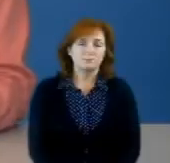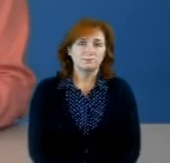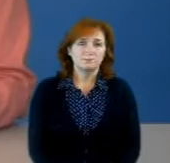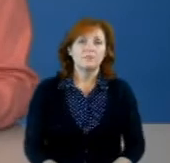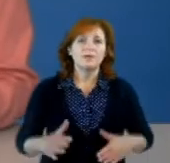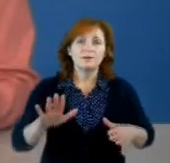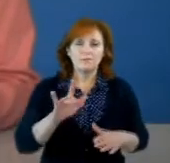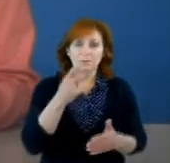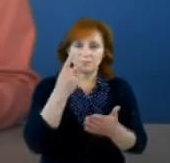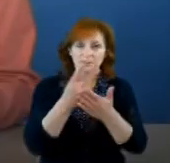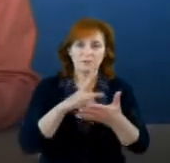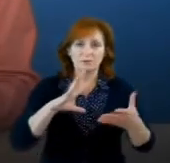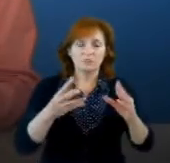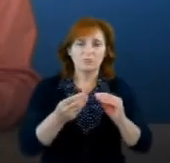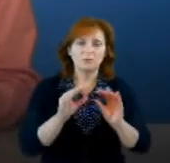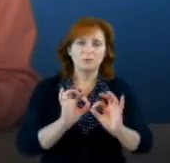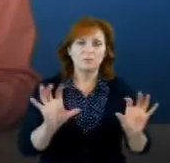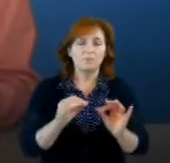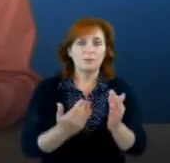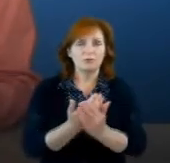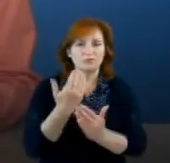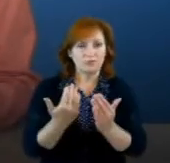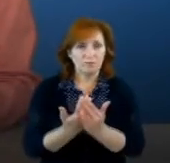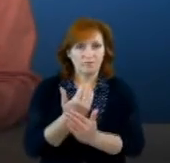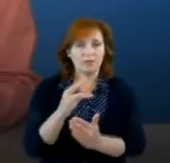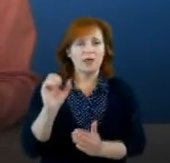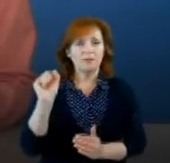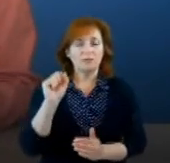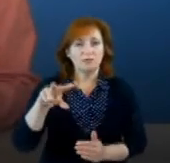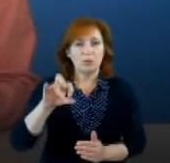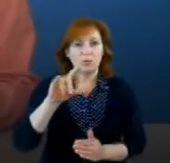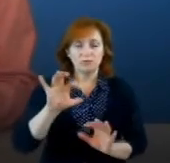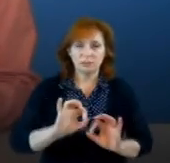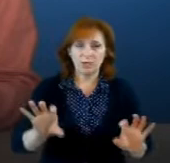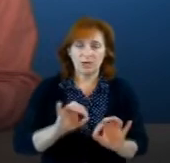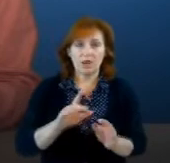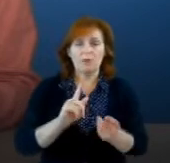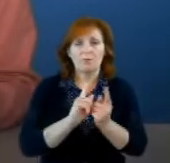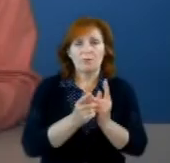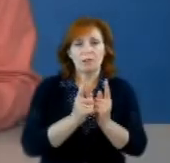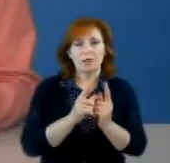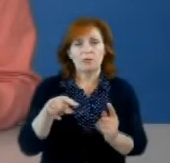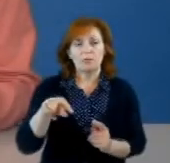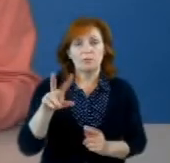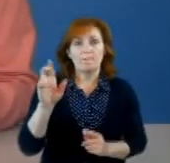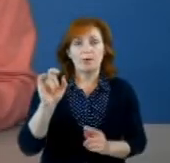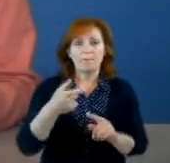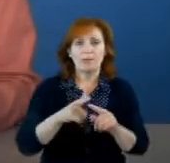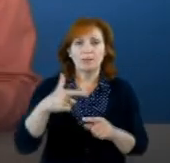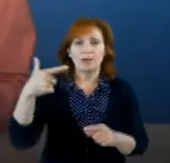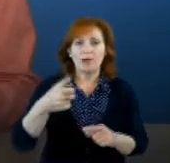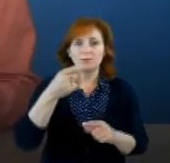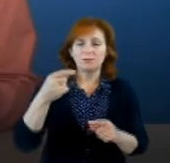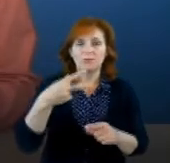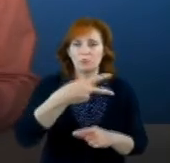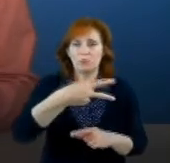Ви дивитесь підсумковий випуск новин, в студії Анастасія Лоза, сурдопереклад Людмила Бабенко. Газифікований двоповерховий будинок з